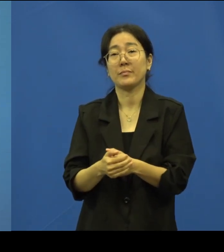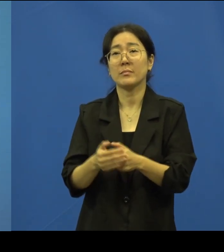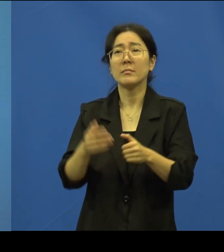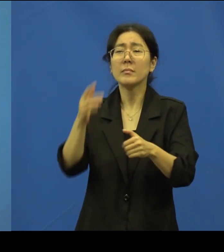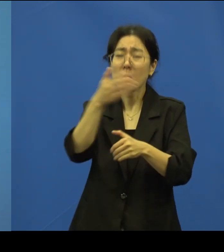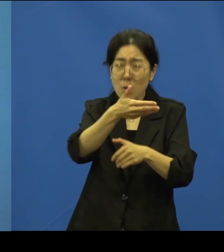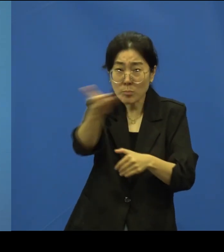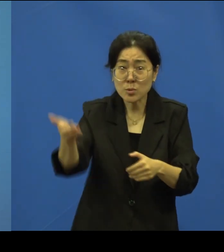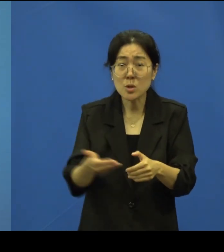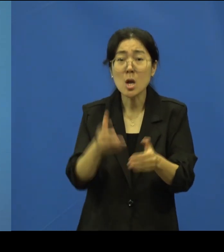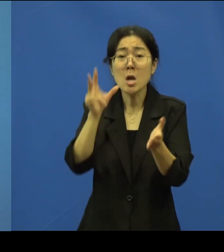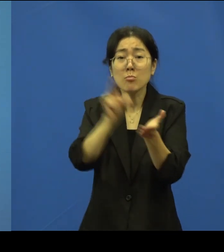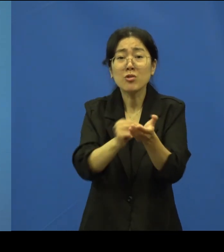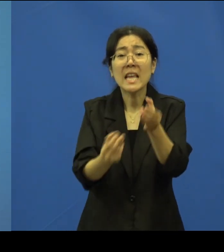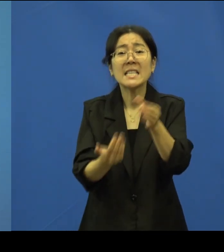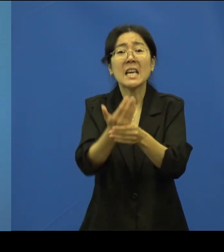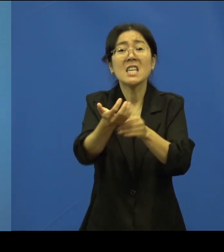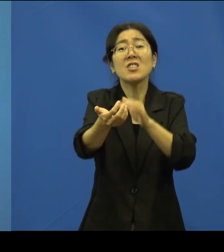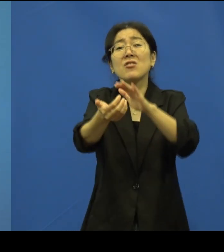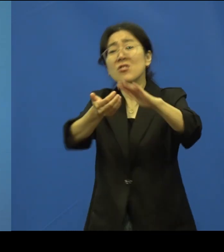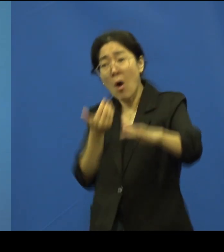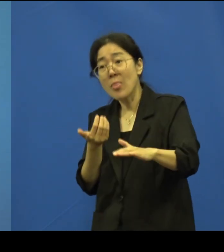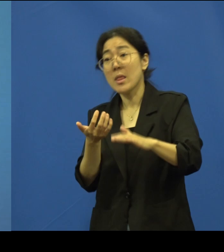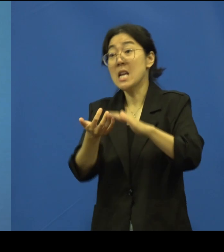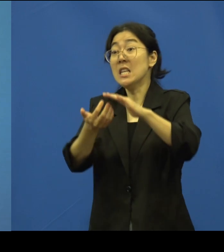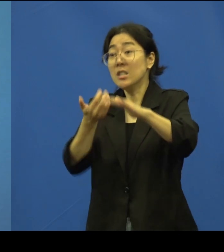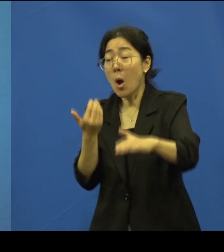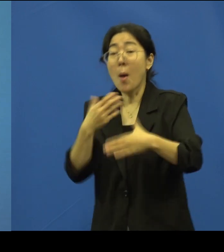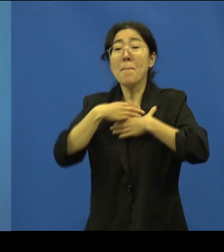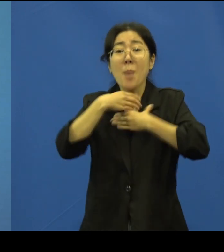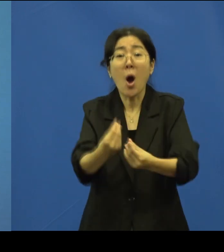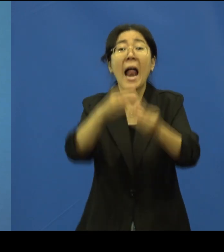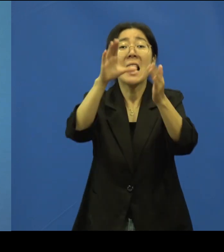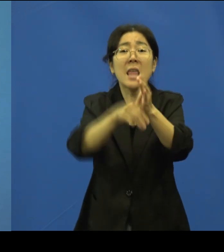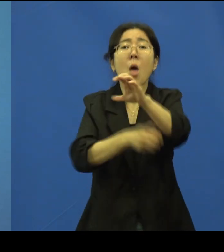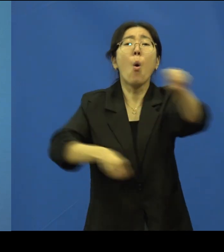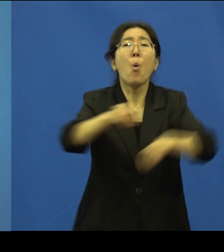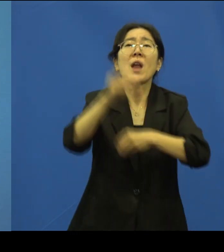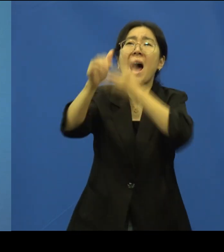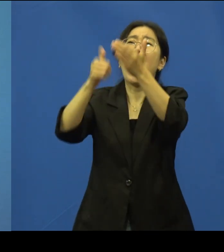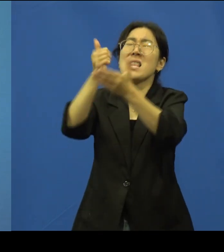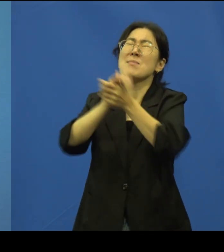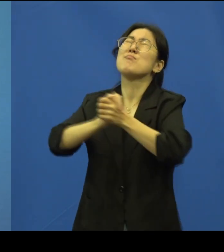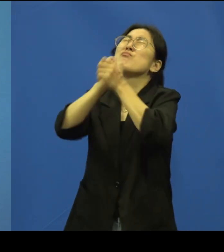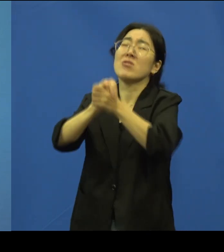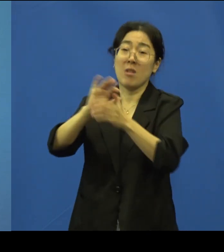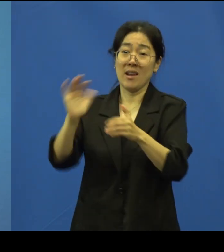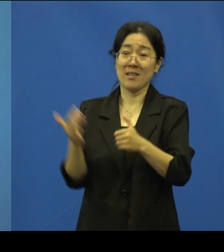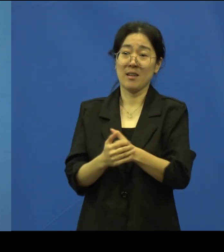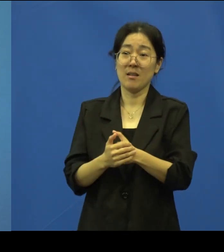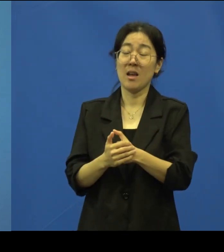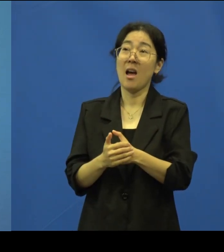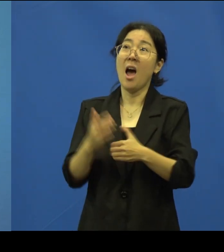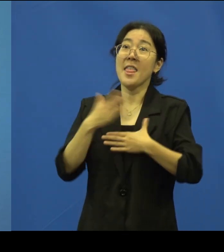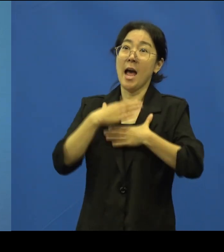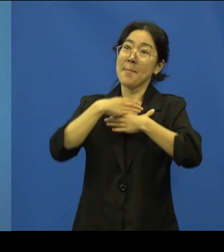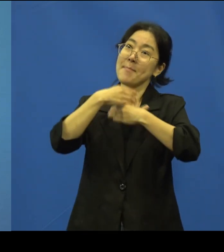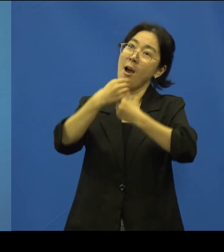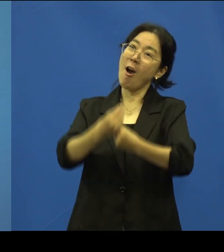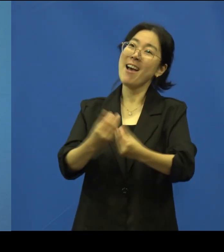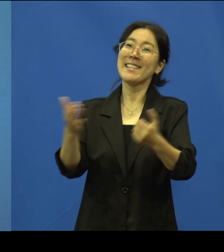평안 주실 줄로 믿습니다. 그런데 그 평안의 때에 우리가 하나님 여호와를 더